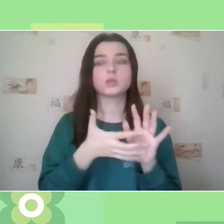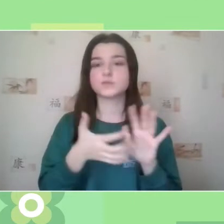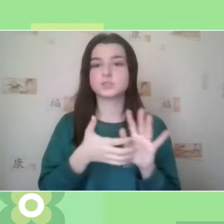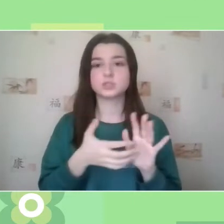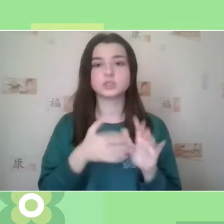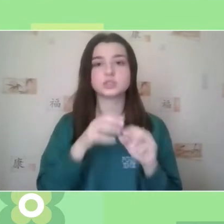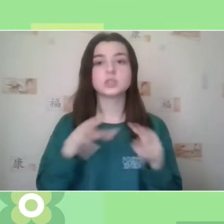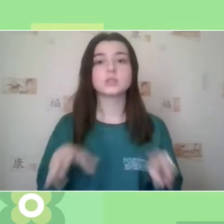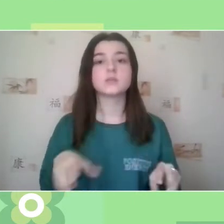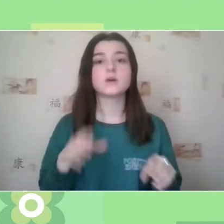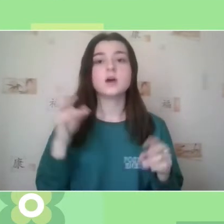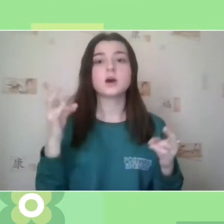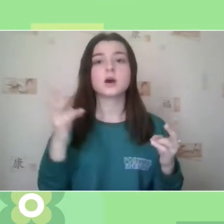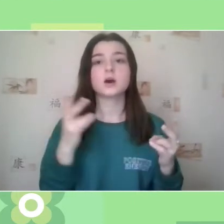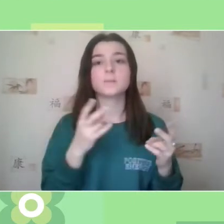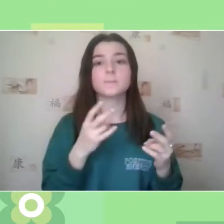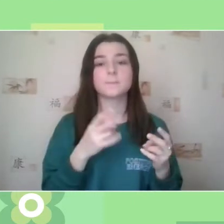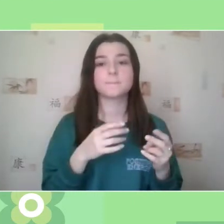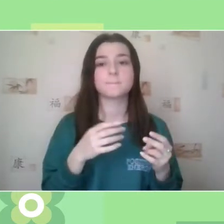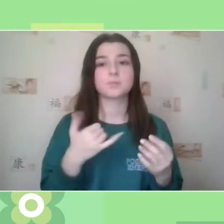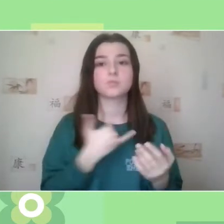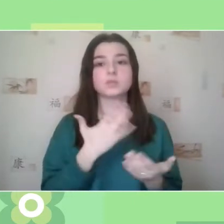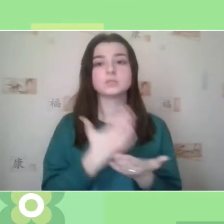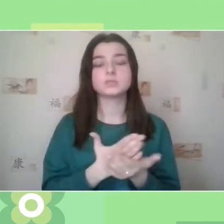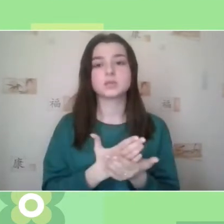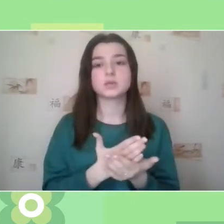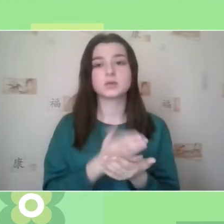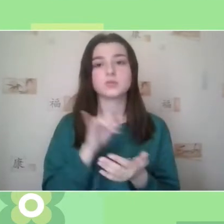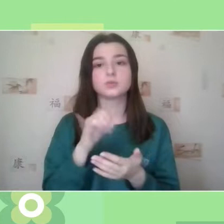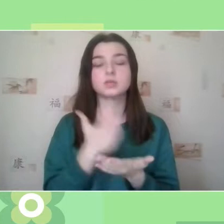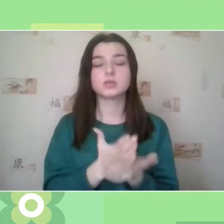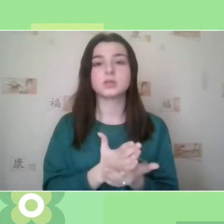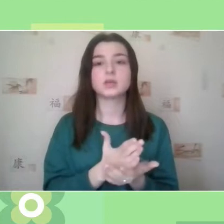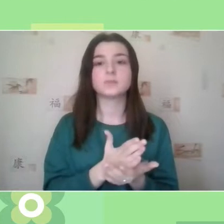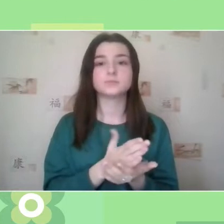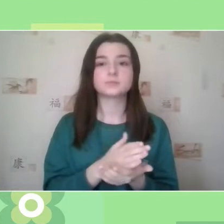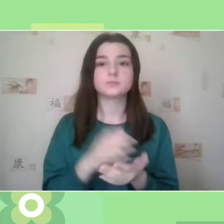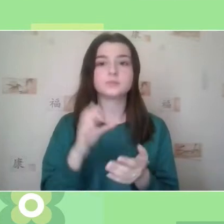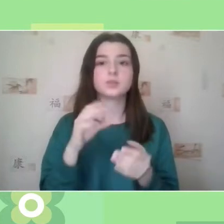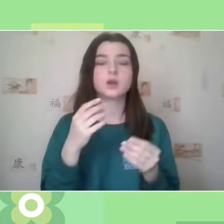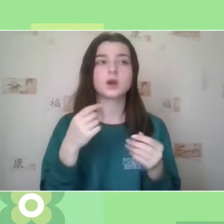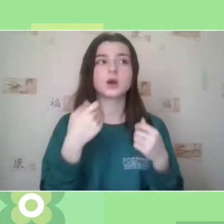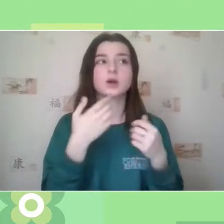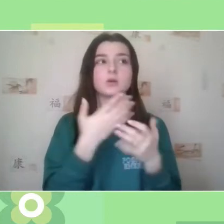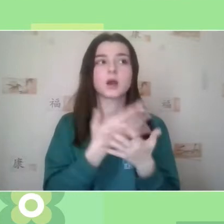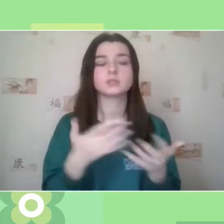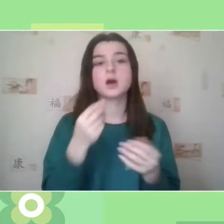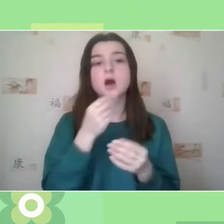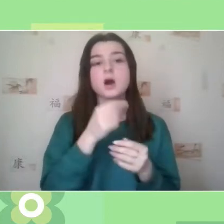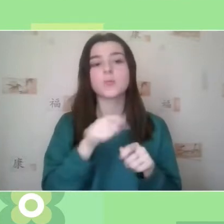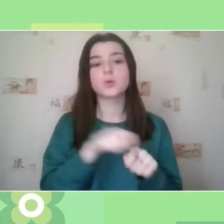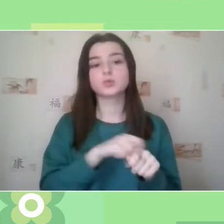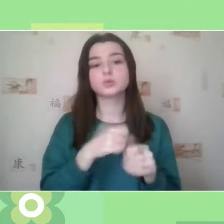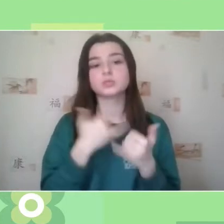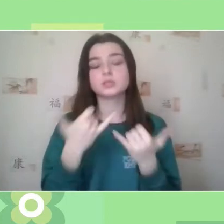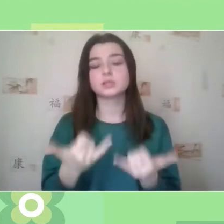що в прес-клубі «Реформ» є такий високий. У нас є сувенірна різна продукція для розіграшів. Це дуже актуально, коли ви